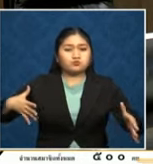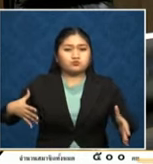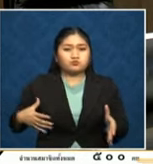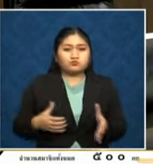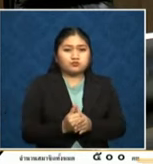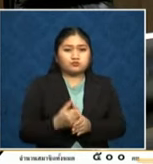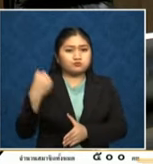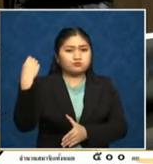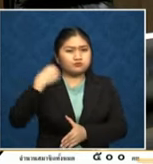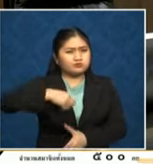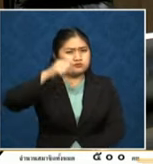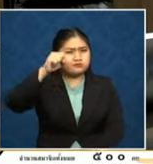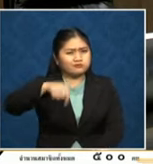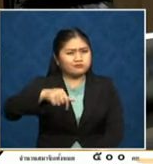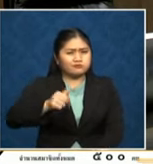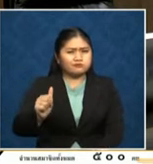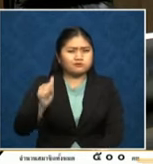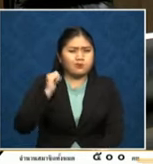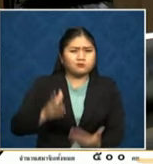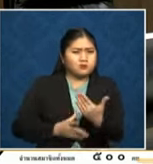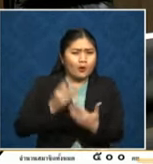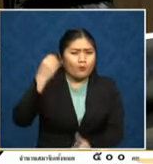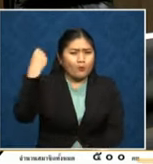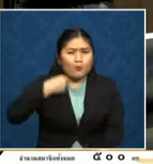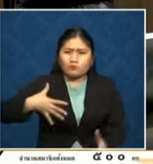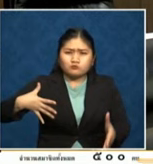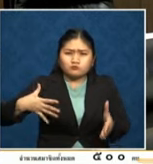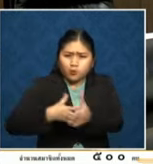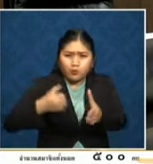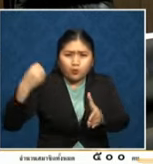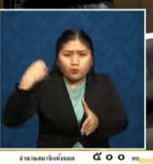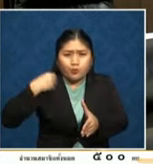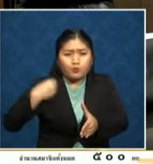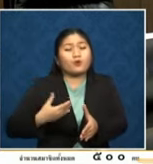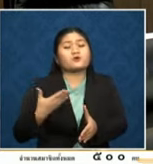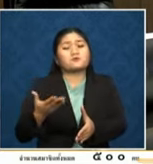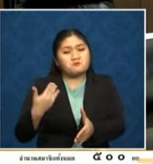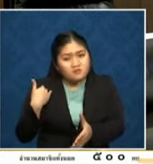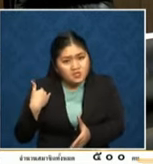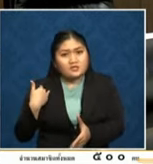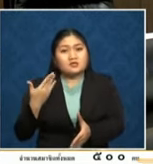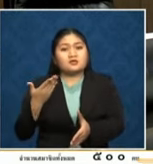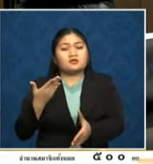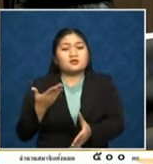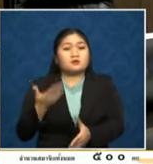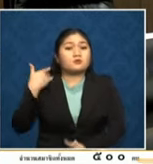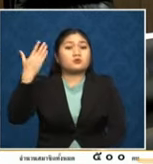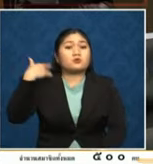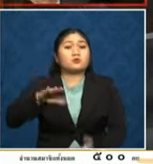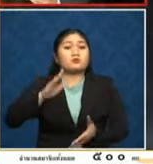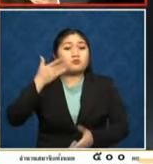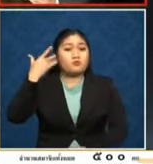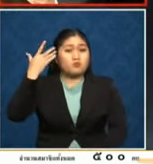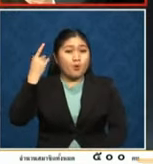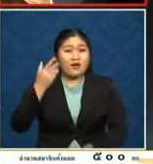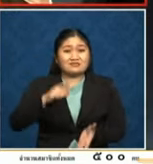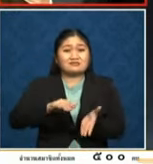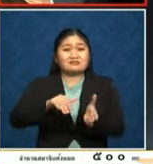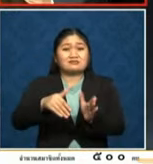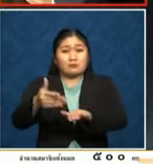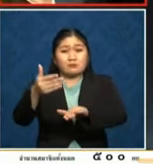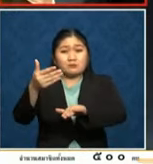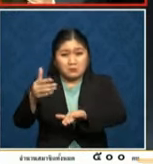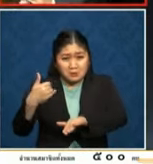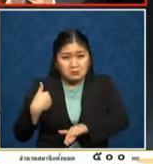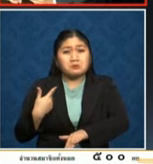ขึ้นอย่างซ้ำซ้อนแทบทุกอาทิตย์ชนกันทุกครั้งก็เกิดความเสียหายที่รุนแรงล่าสุดก็เพิ่งเสียชีวิตไปเมื่อวานนี้ครับท่านประธานที่บริ